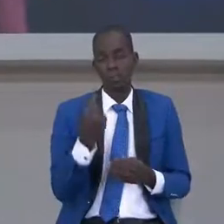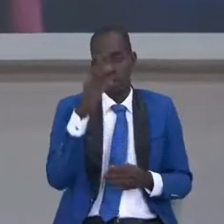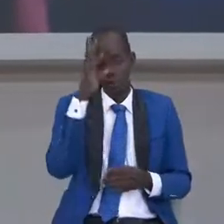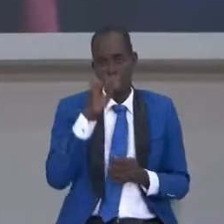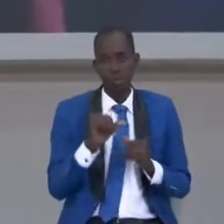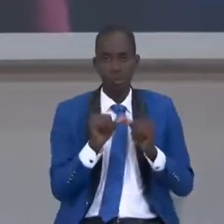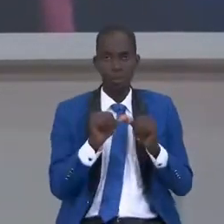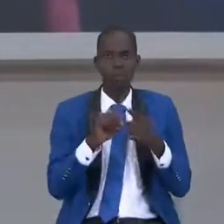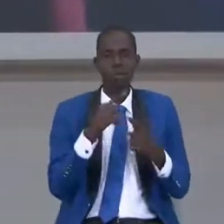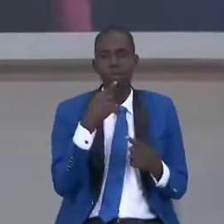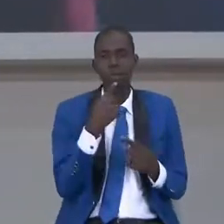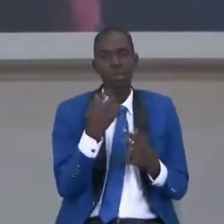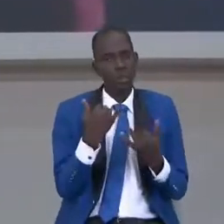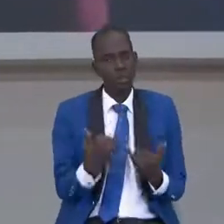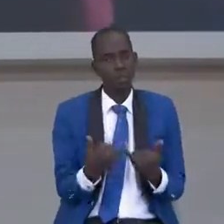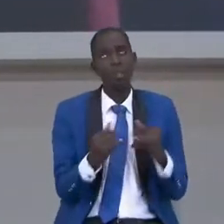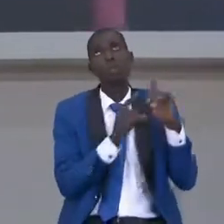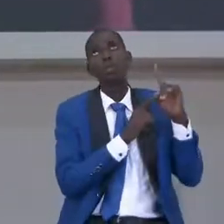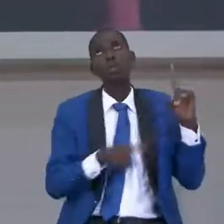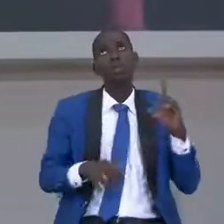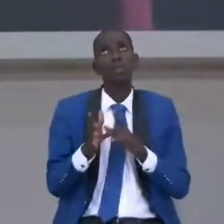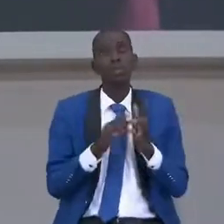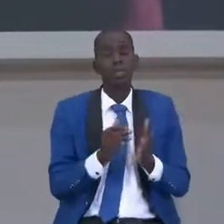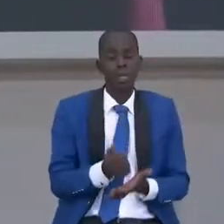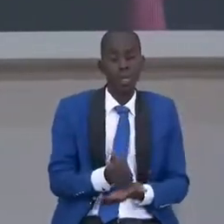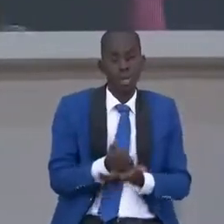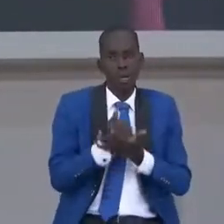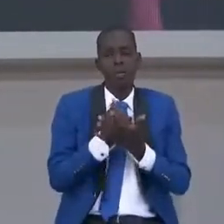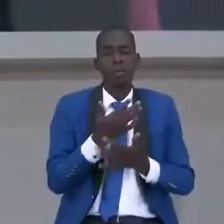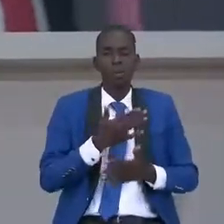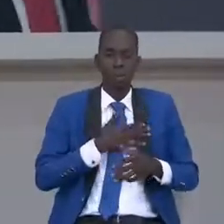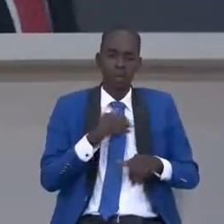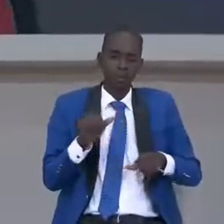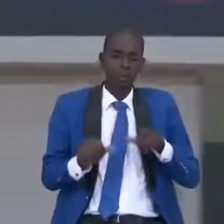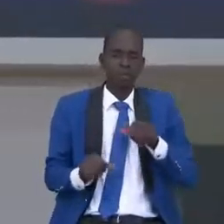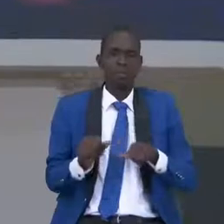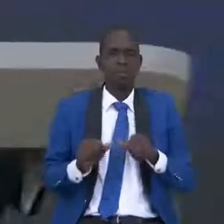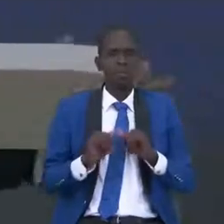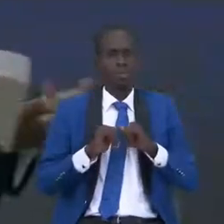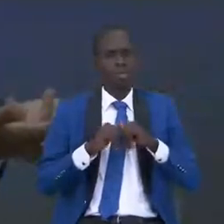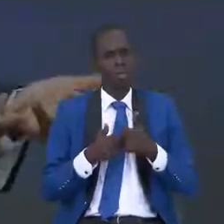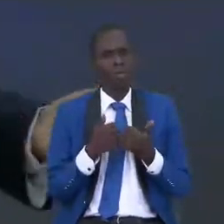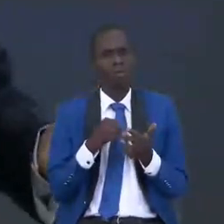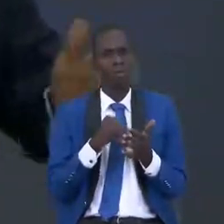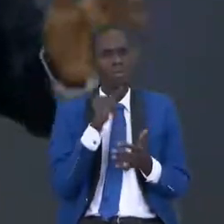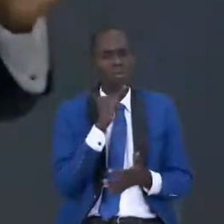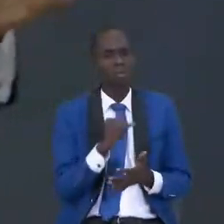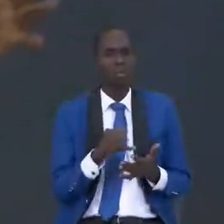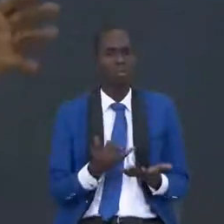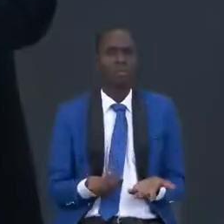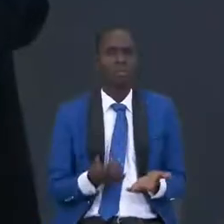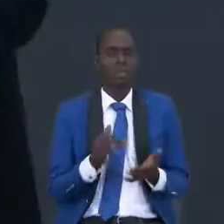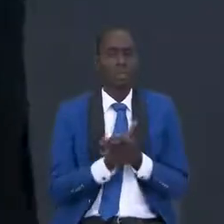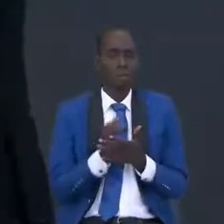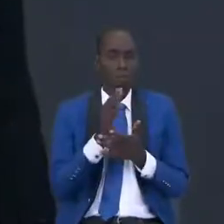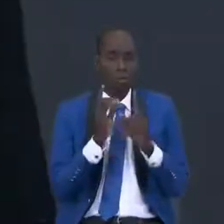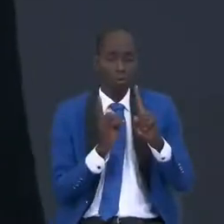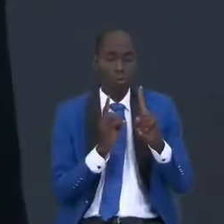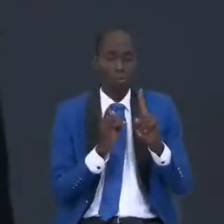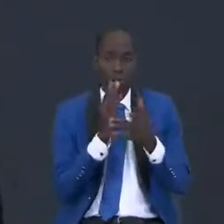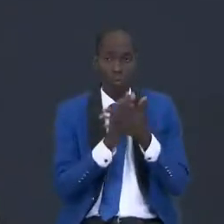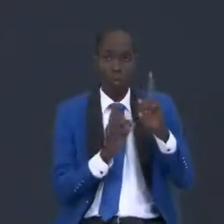viens au secours de mon incrédulité. Alors, comment se fait-il que quelqu'un puisse avoir la foi et